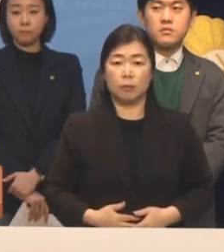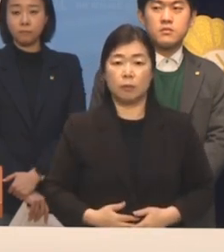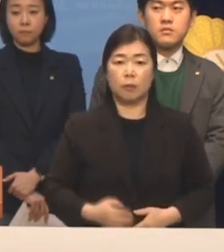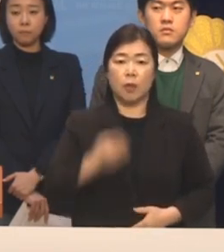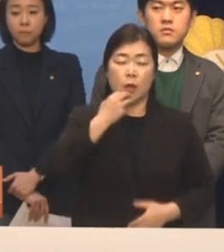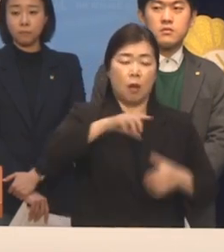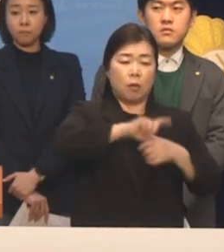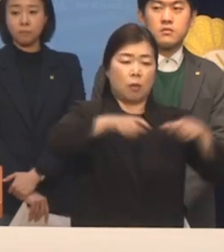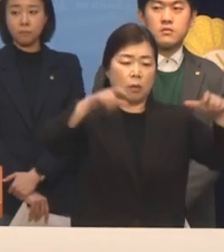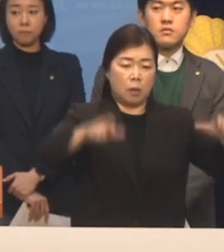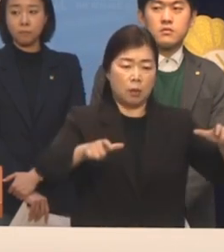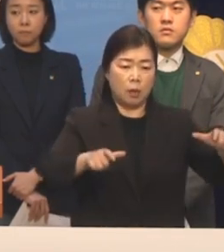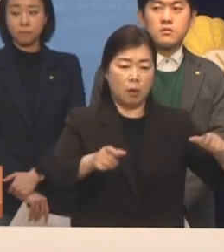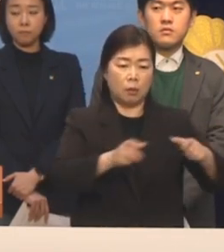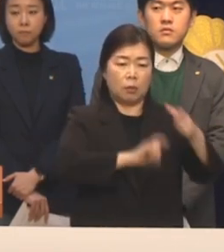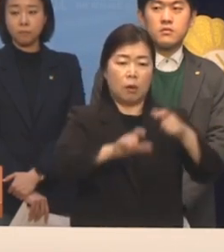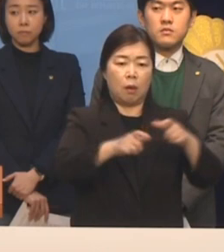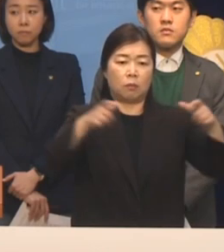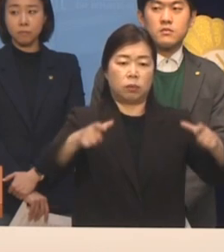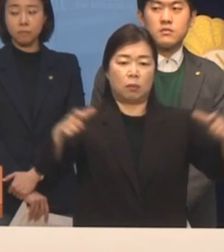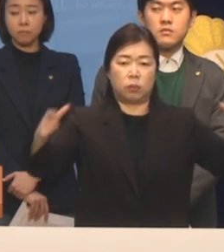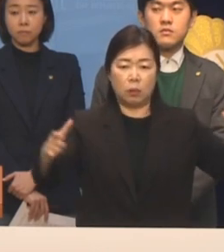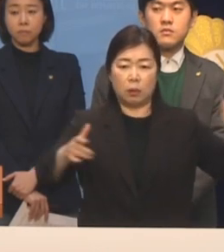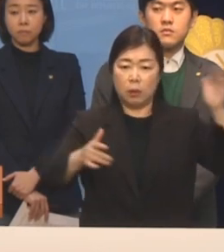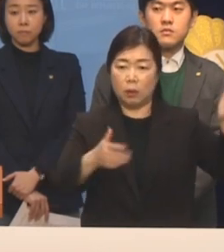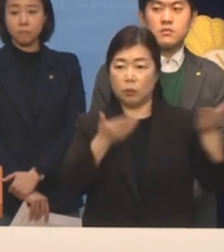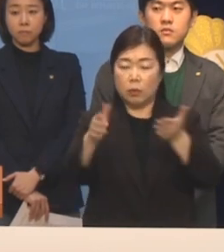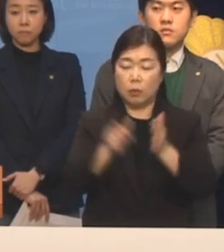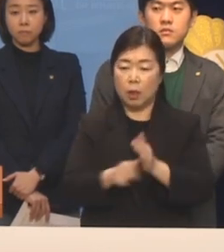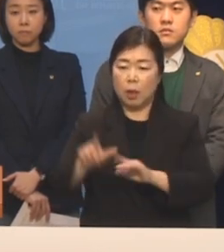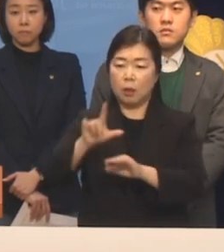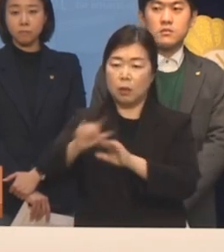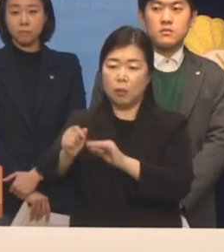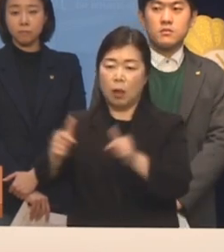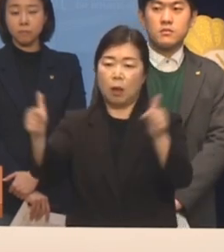때 지방은 텅 비어가고 있는 이 현실을 어떻게 대응할 것인지,